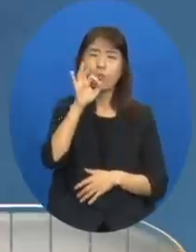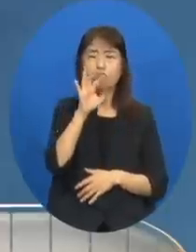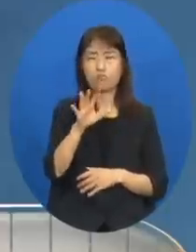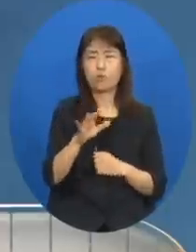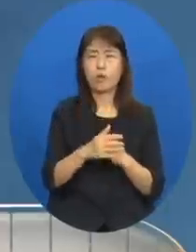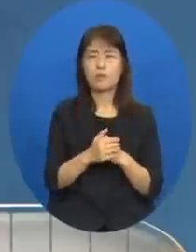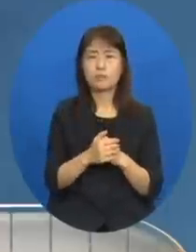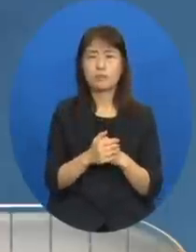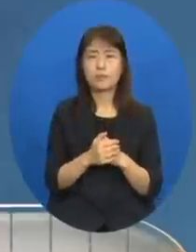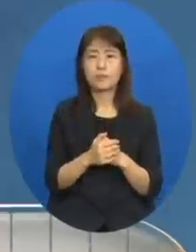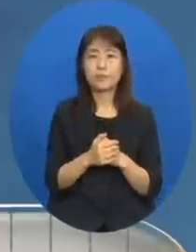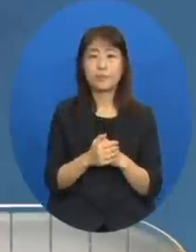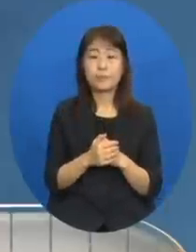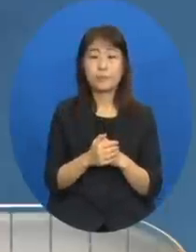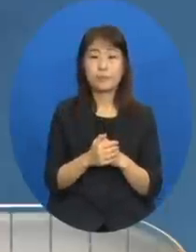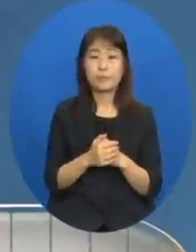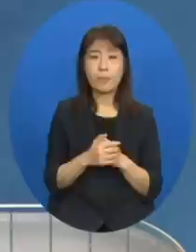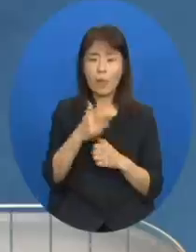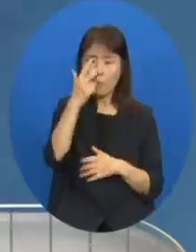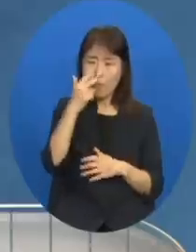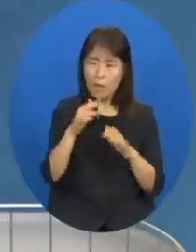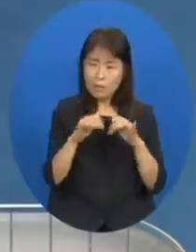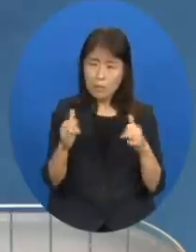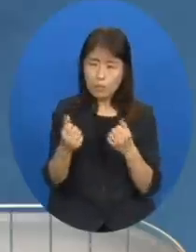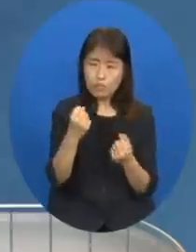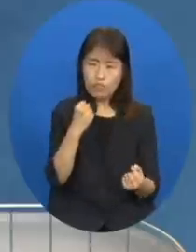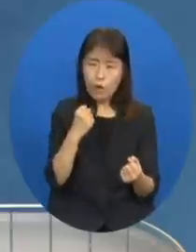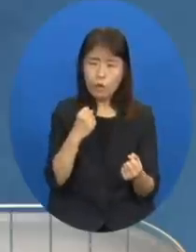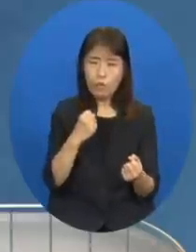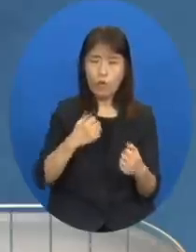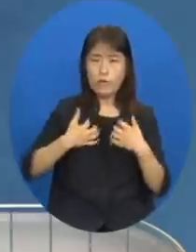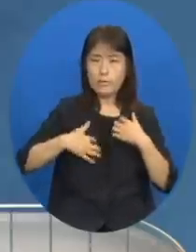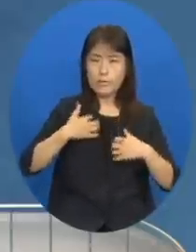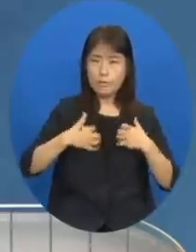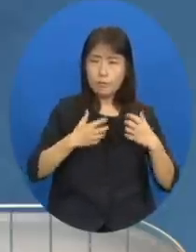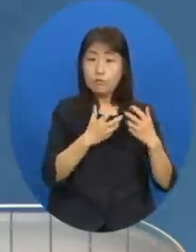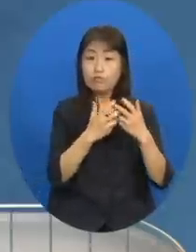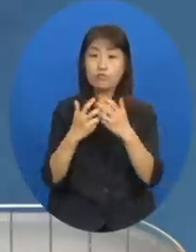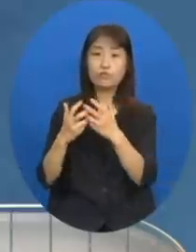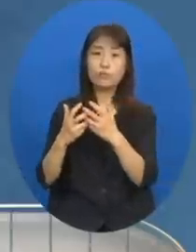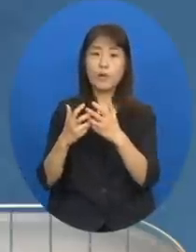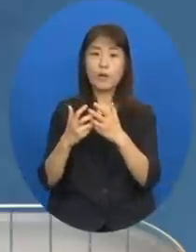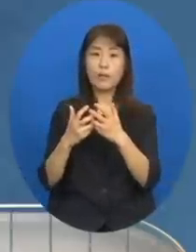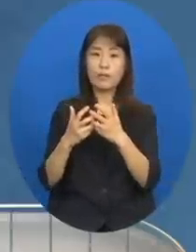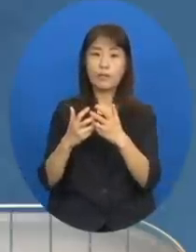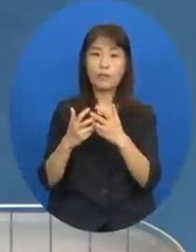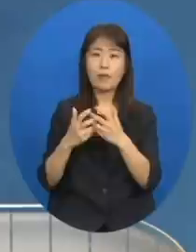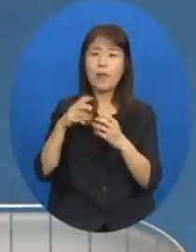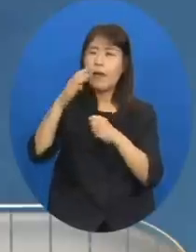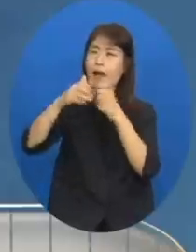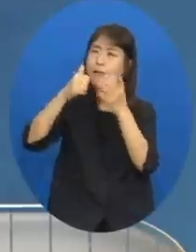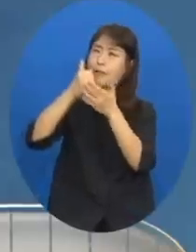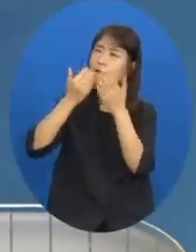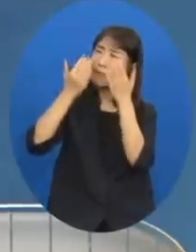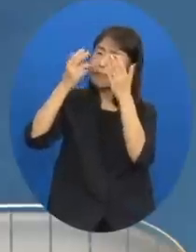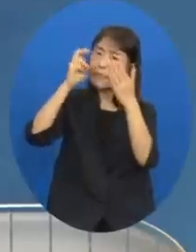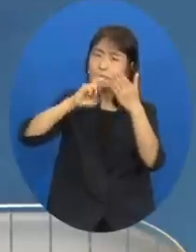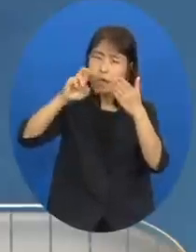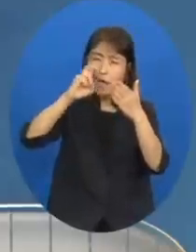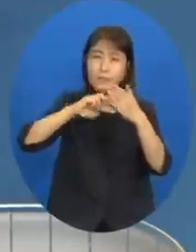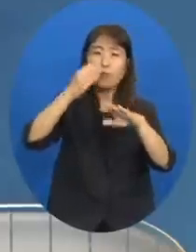그런데도 그는 그렇게 기쁨이 넘치는 사람이었습니다 그냥 계속 주옥 같은 하나님께 드리는 찬송과